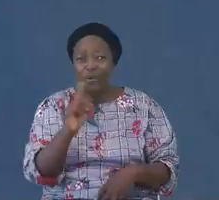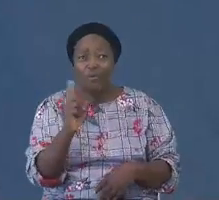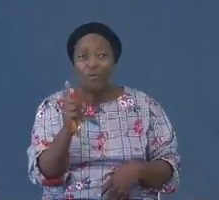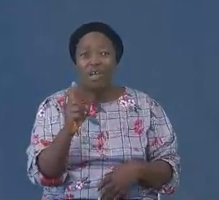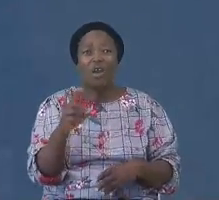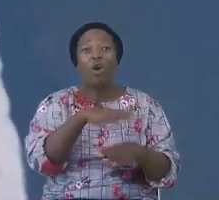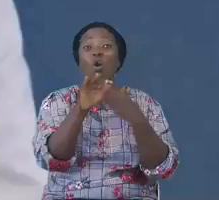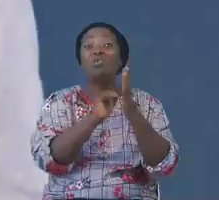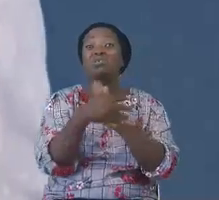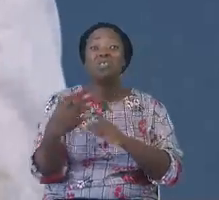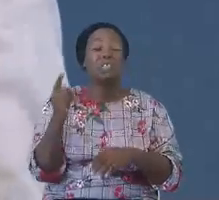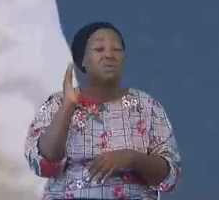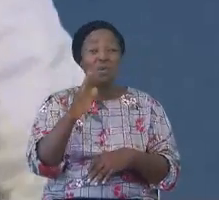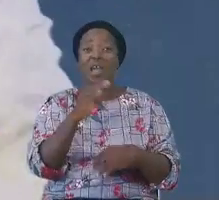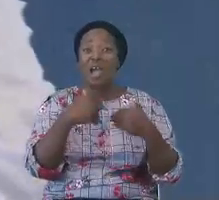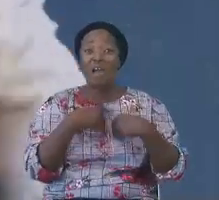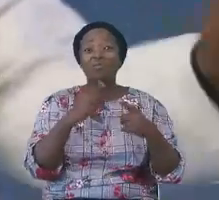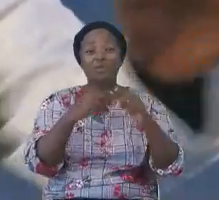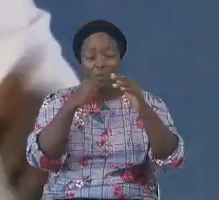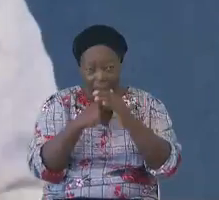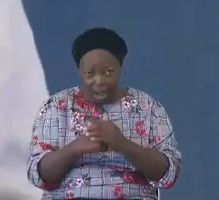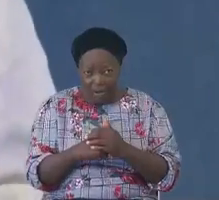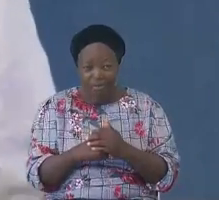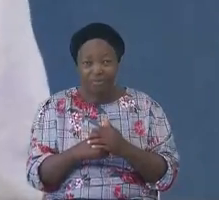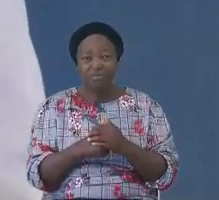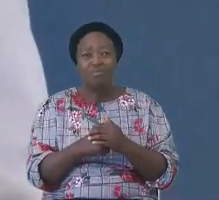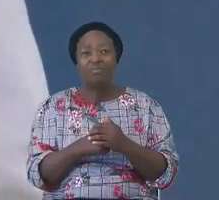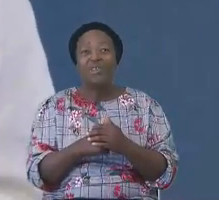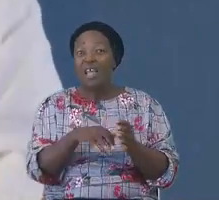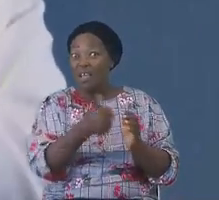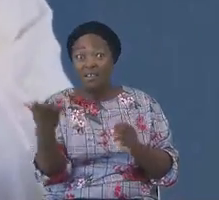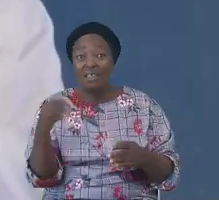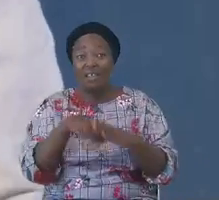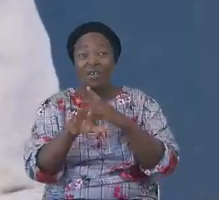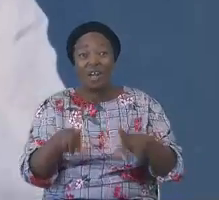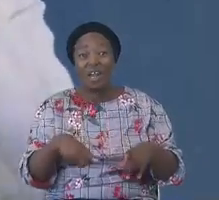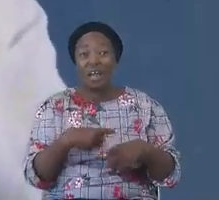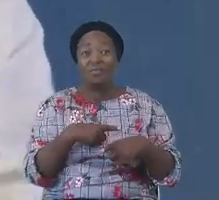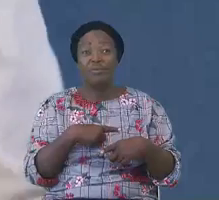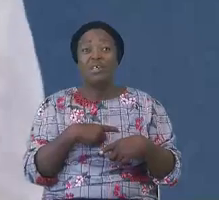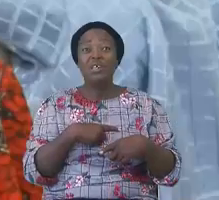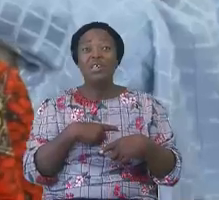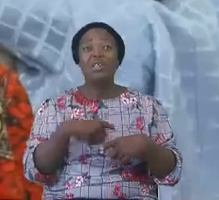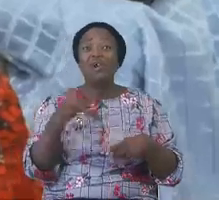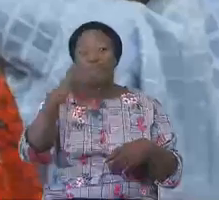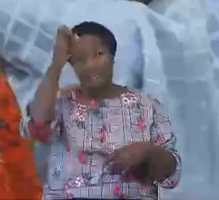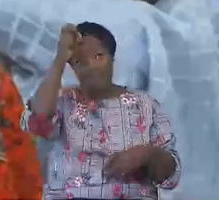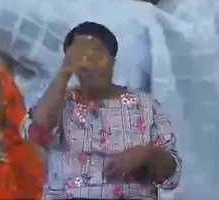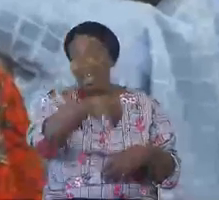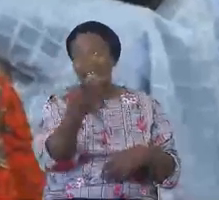de la mer, de la forêt, sur terre, dans les cieux, partout, toutes ces choses doivent